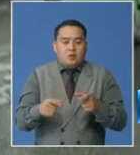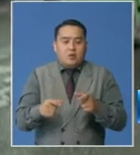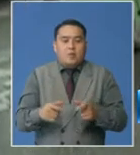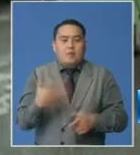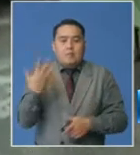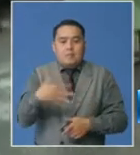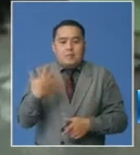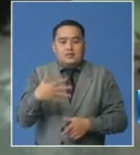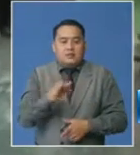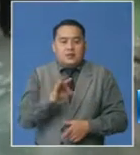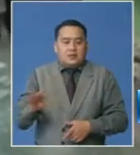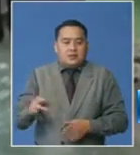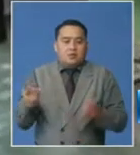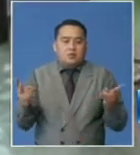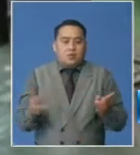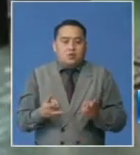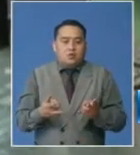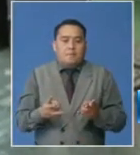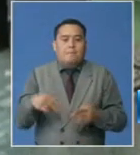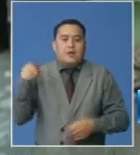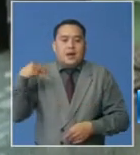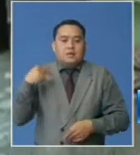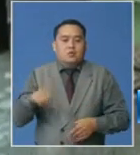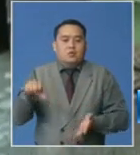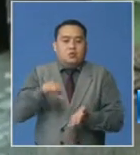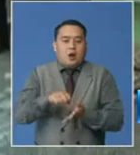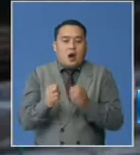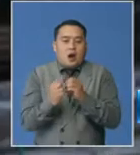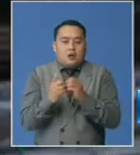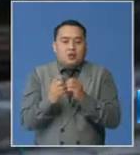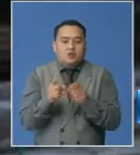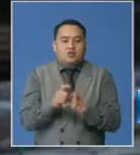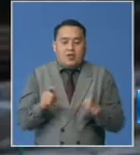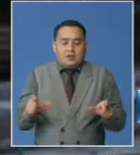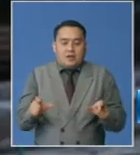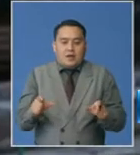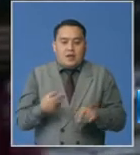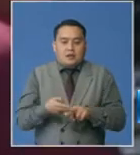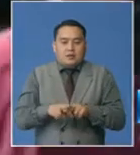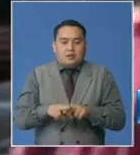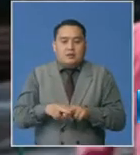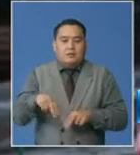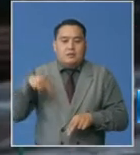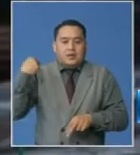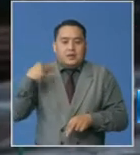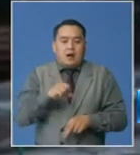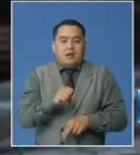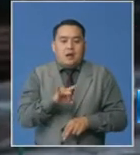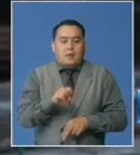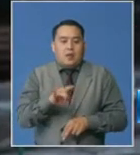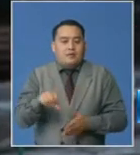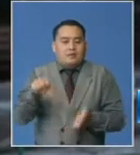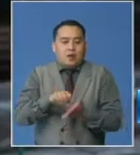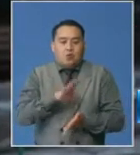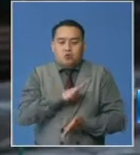более 50%. Всего на пост президента претендовали 11 кандидатов. Действующий глава государства Алмазбек Атамбаев не